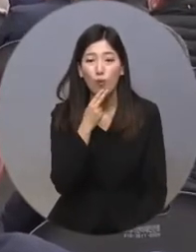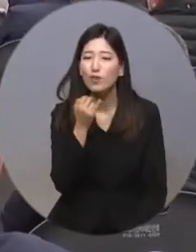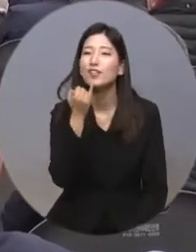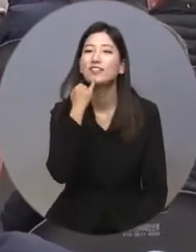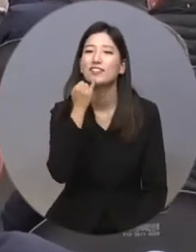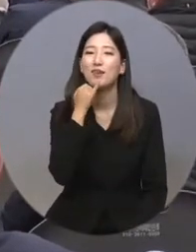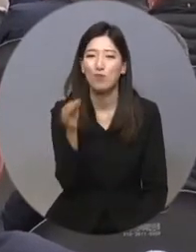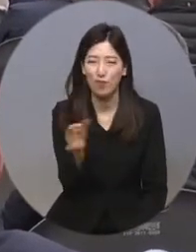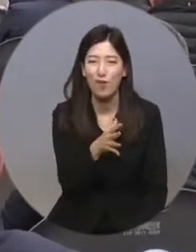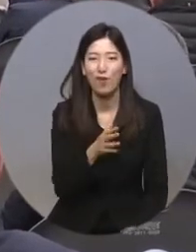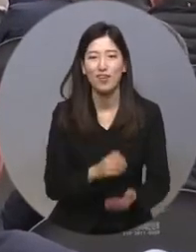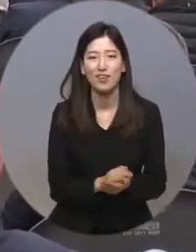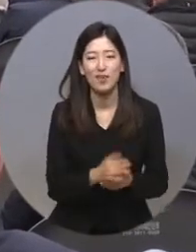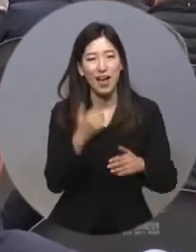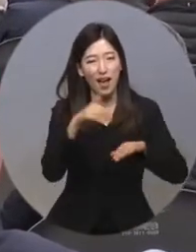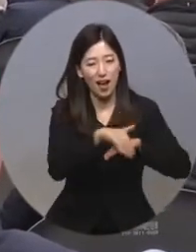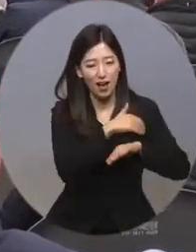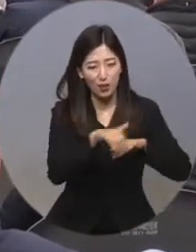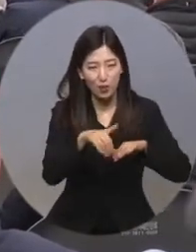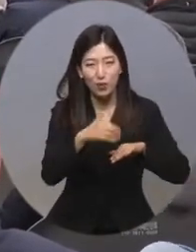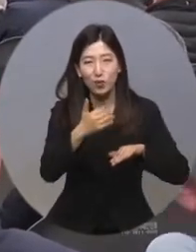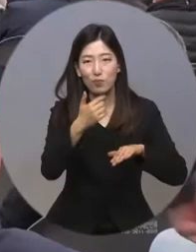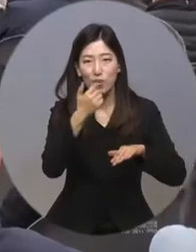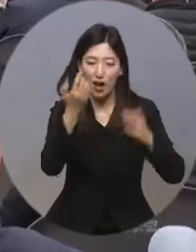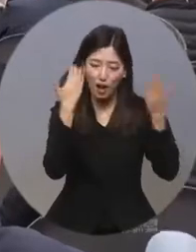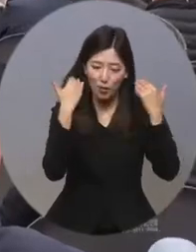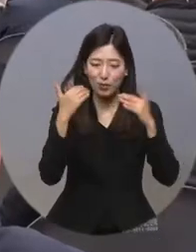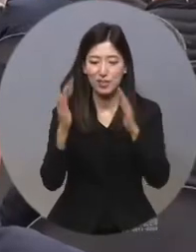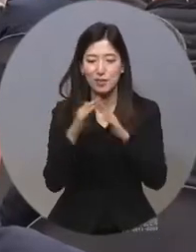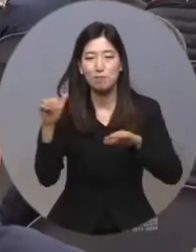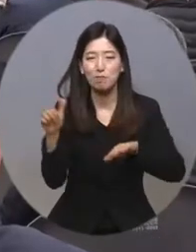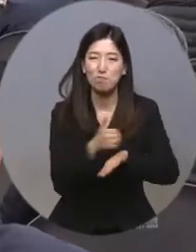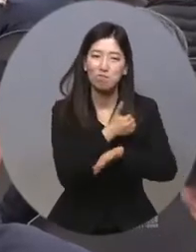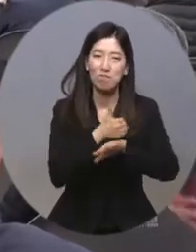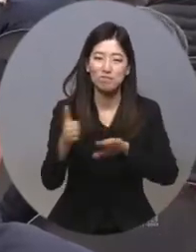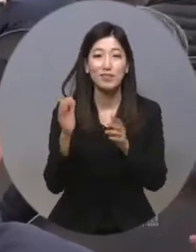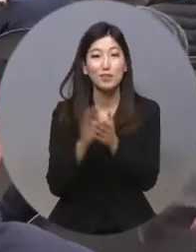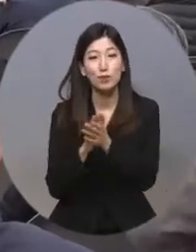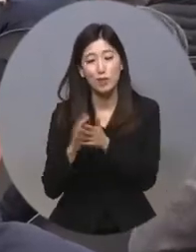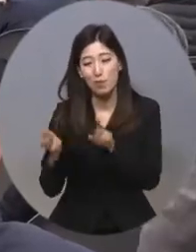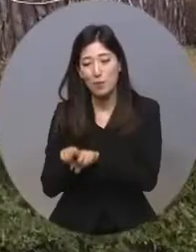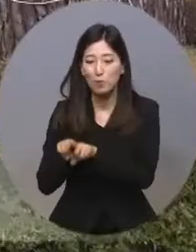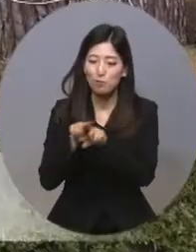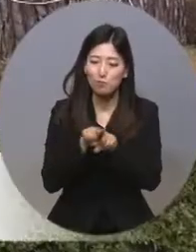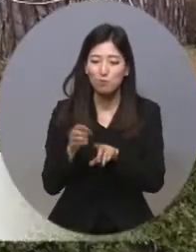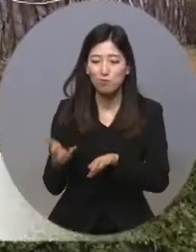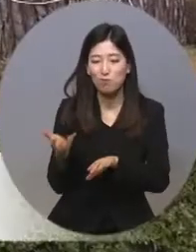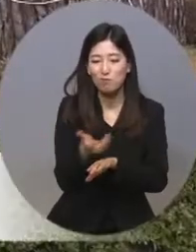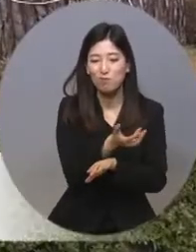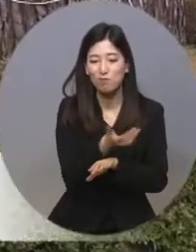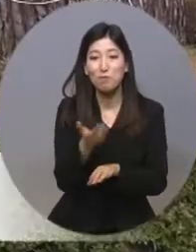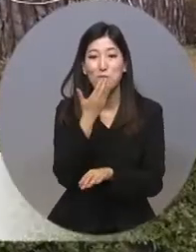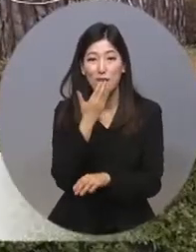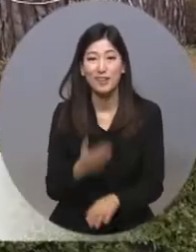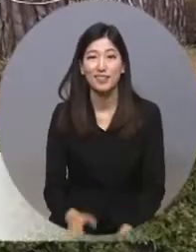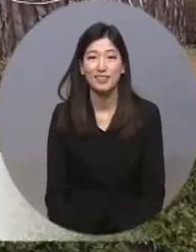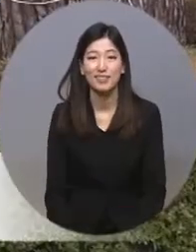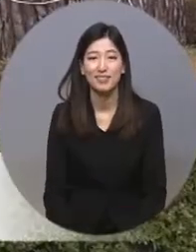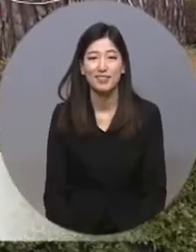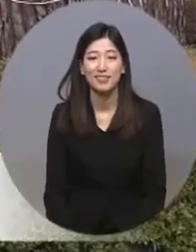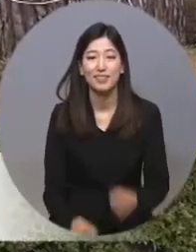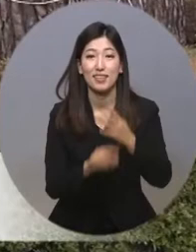함께 도내 곳곳을 자유롭게 누비며 꿈과 희망을 펼치기 바란다라고 덧붙였습니다. 앞으로 4월 1일